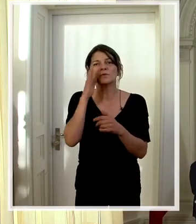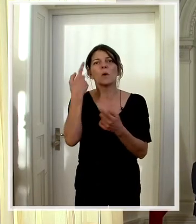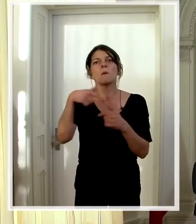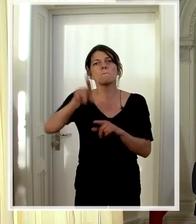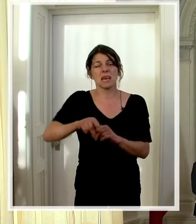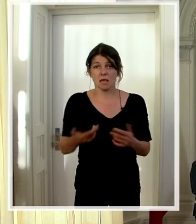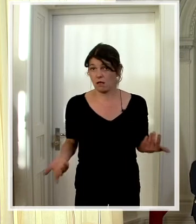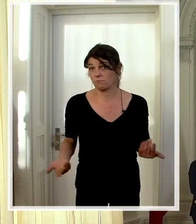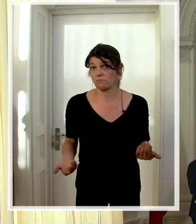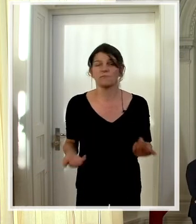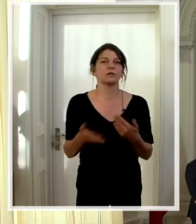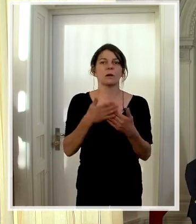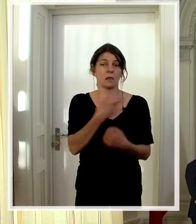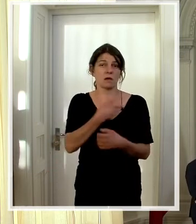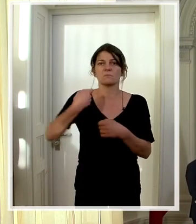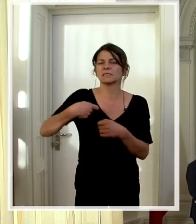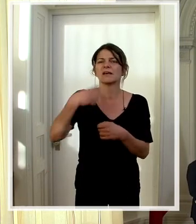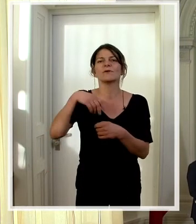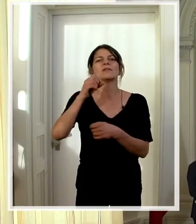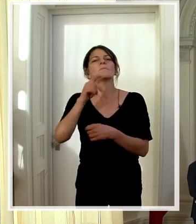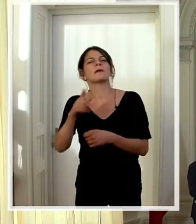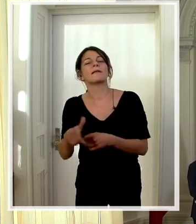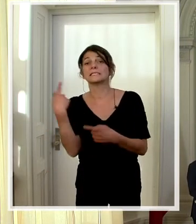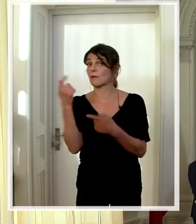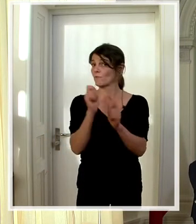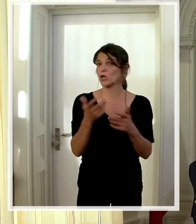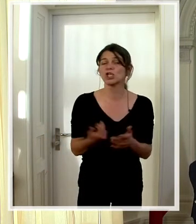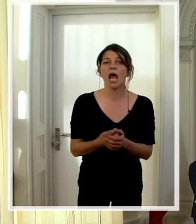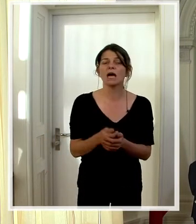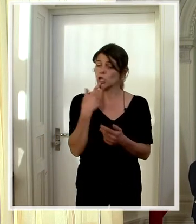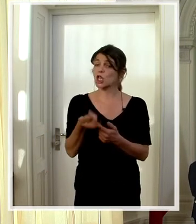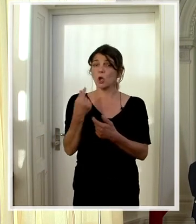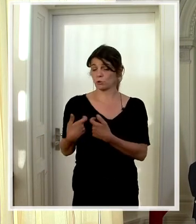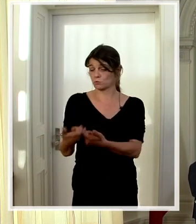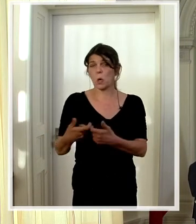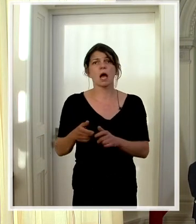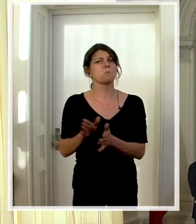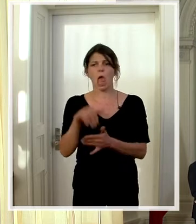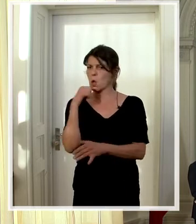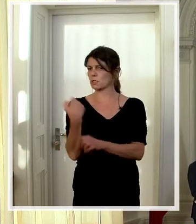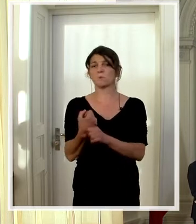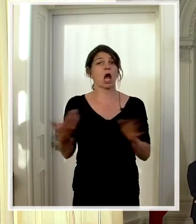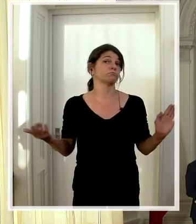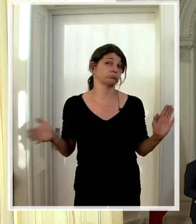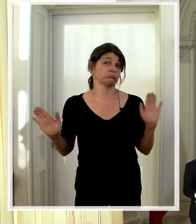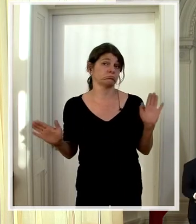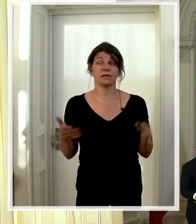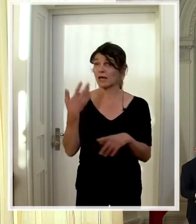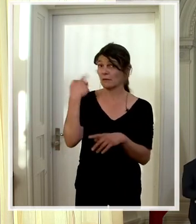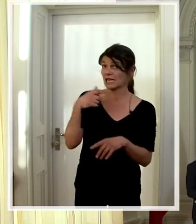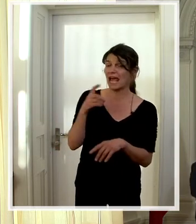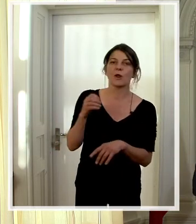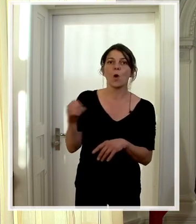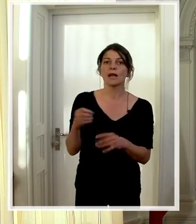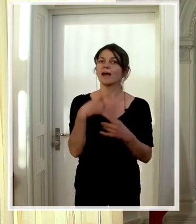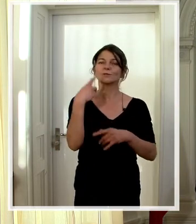Beispiel schlägt der Parteipräsident von der DPLV, Doppelspurausbau braucht es nicht so lange, Daniel Löri. Oder